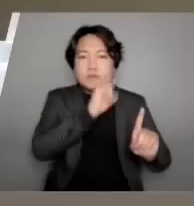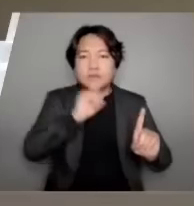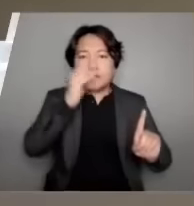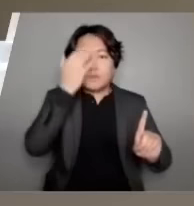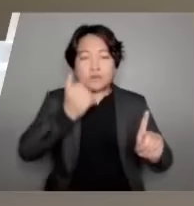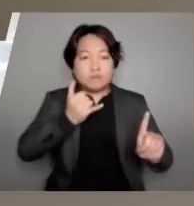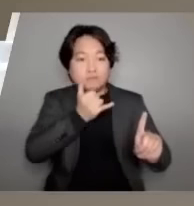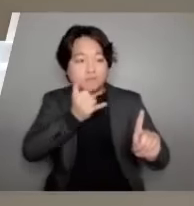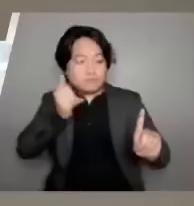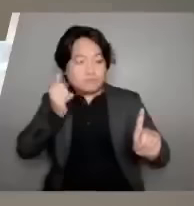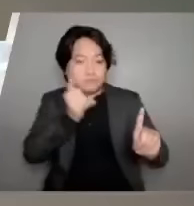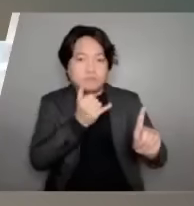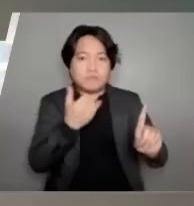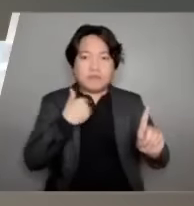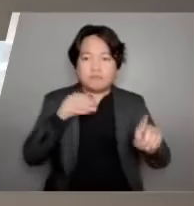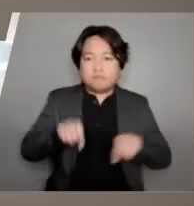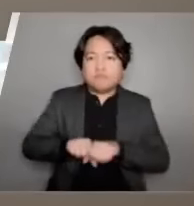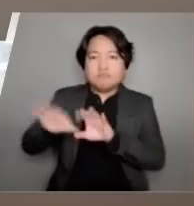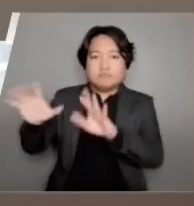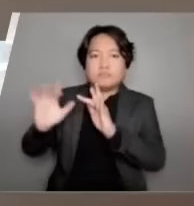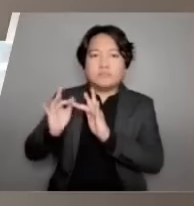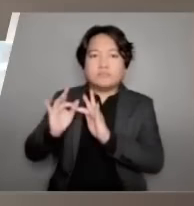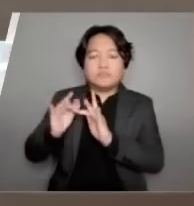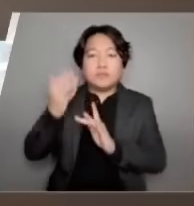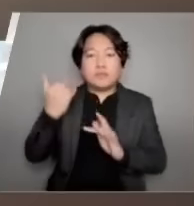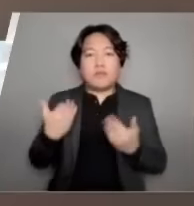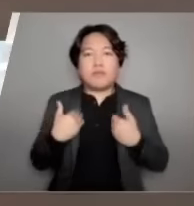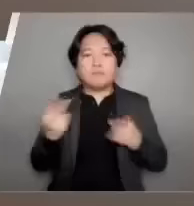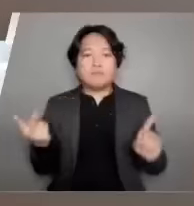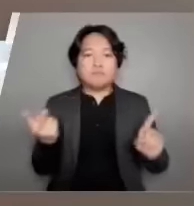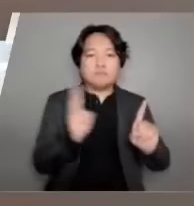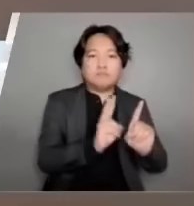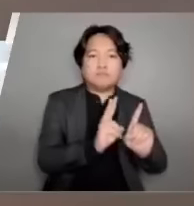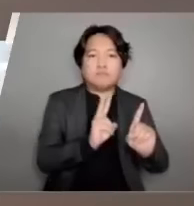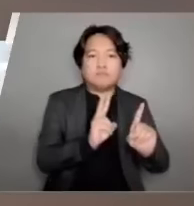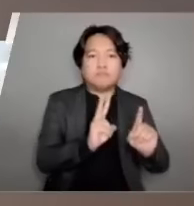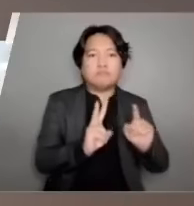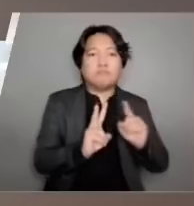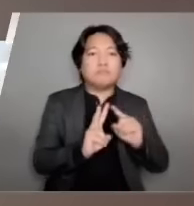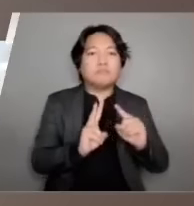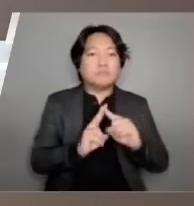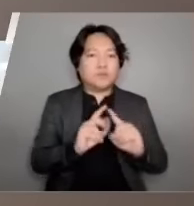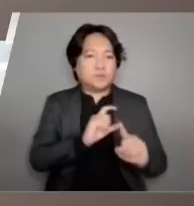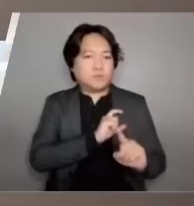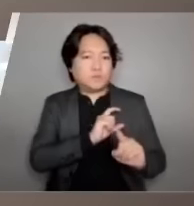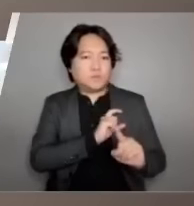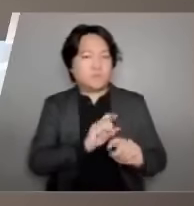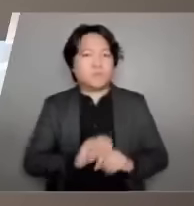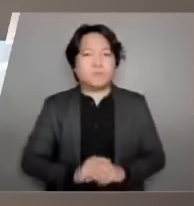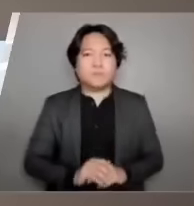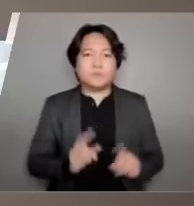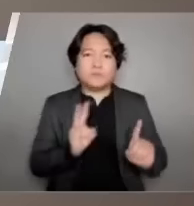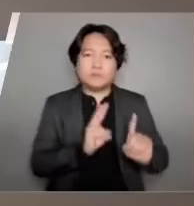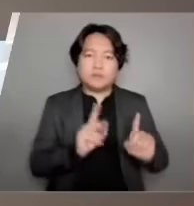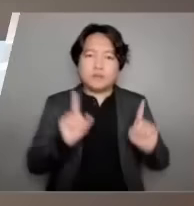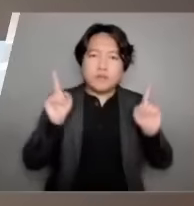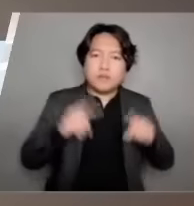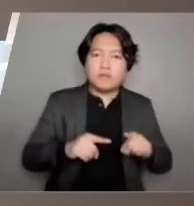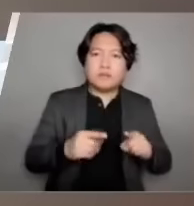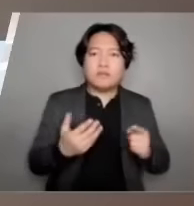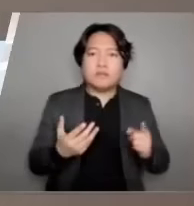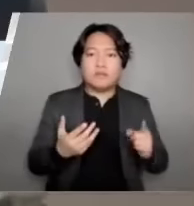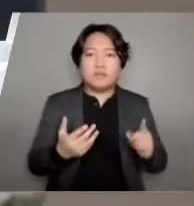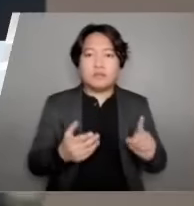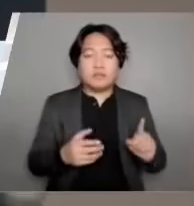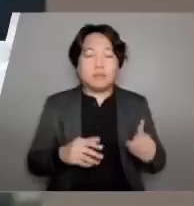saan habang binabantayan siya ng dalawang operatiba ng Duenas Municipal Police Station, biglang nahulog mula sa kamay ng isang